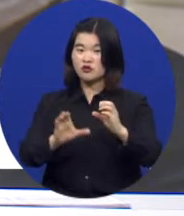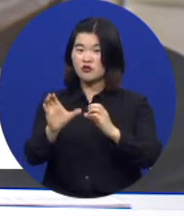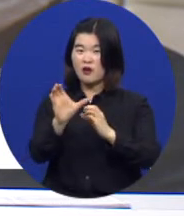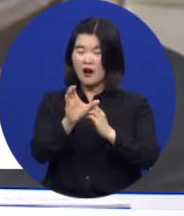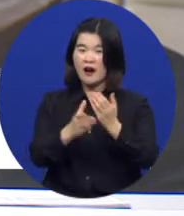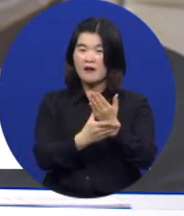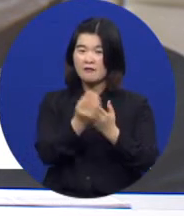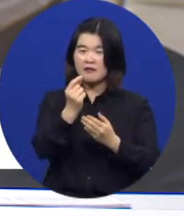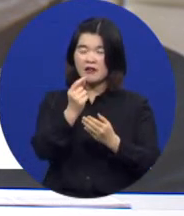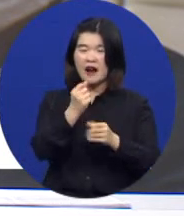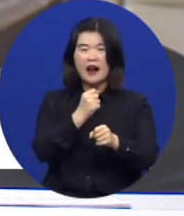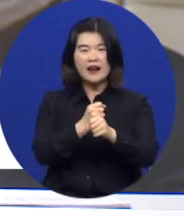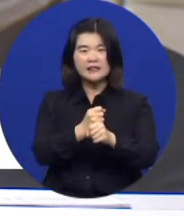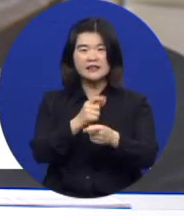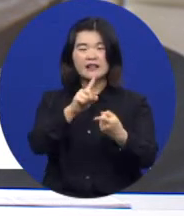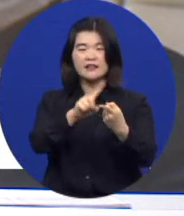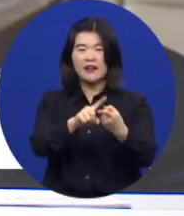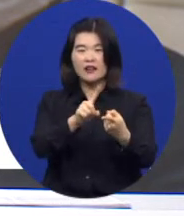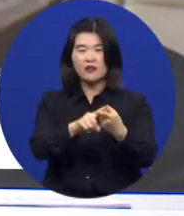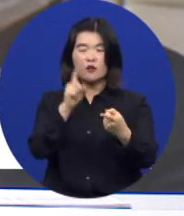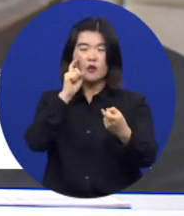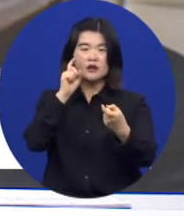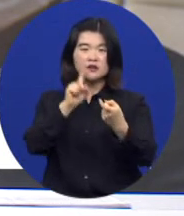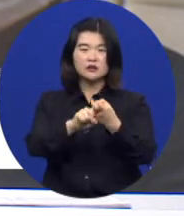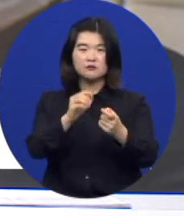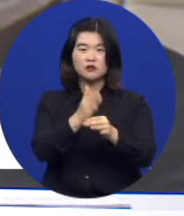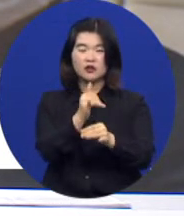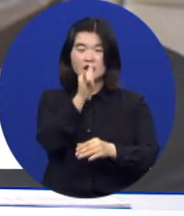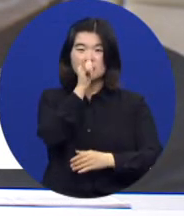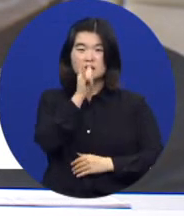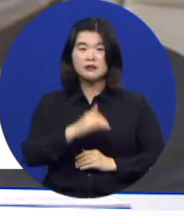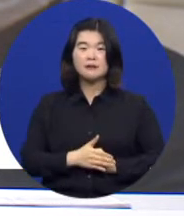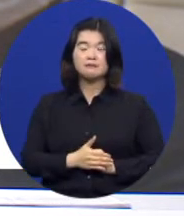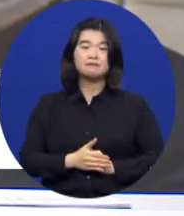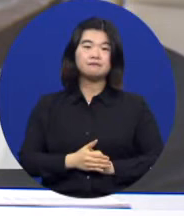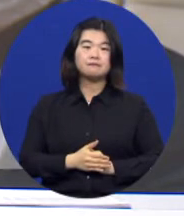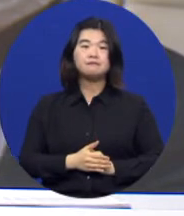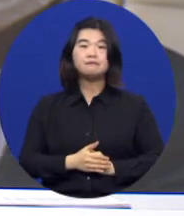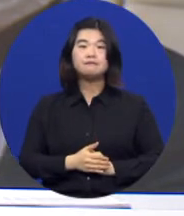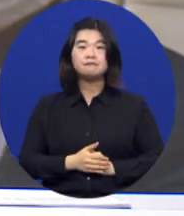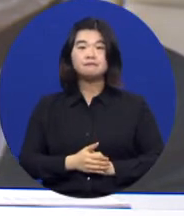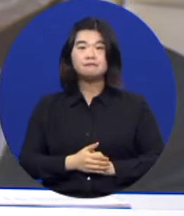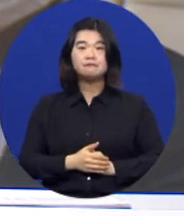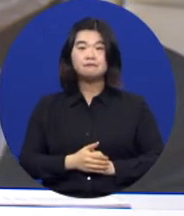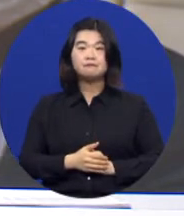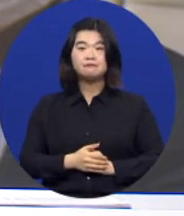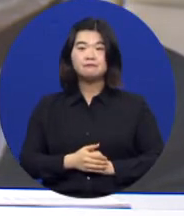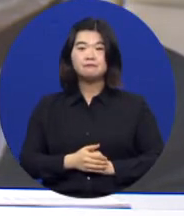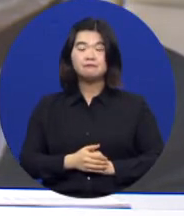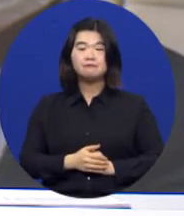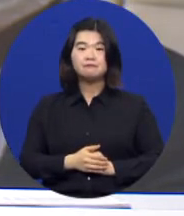단일화가 이뤄질 지에도 관심이 쏠리고 있습니다 박주연 기자의 보도입니다